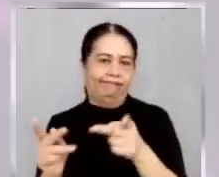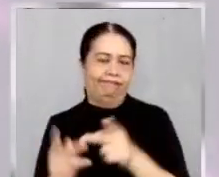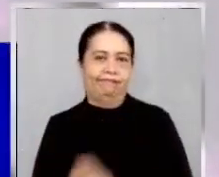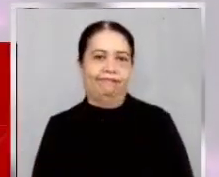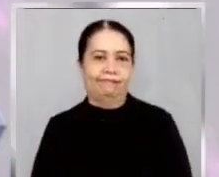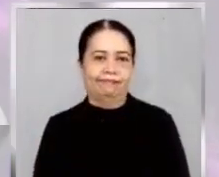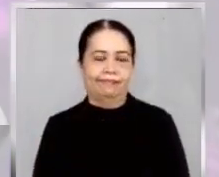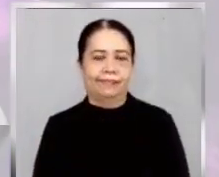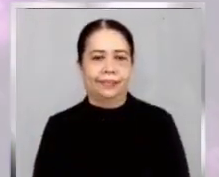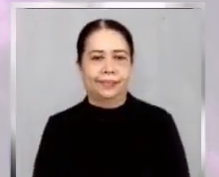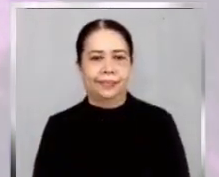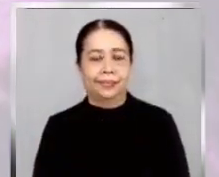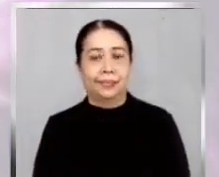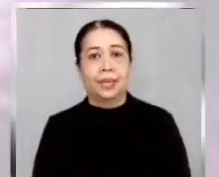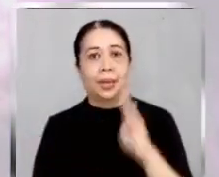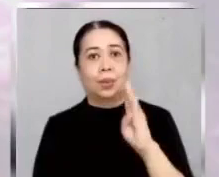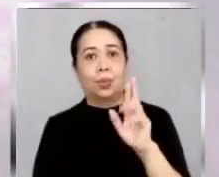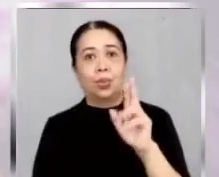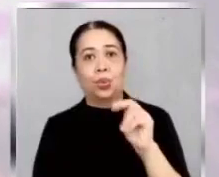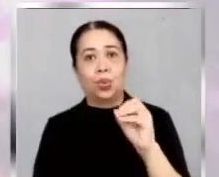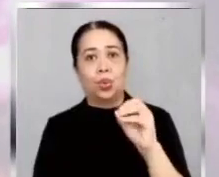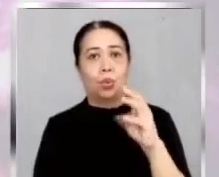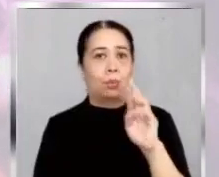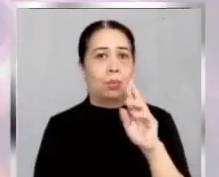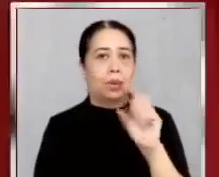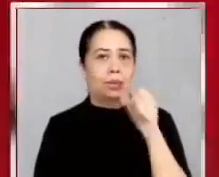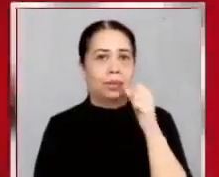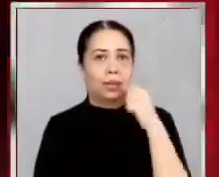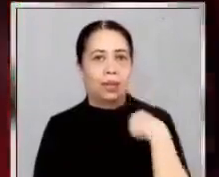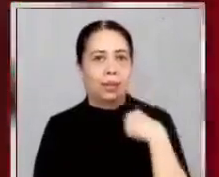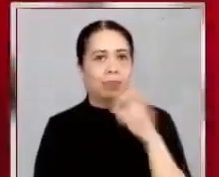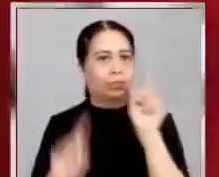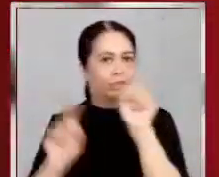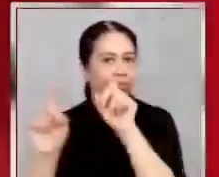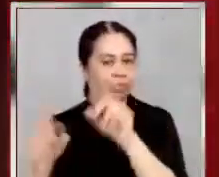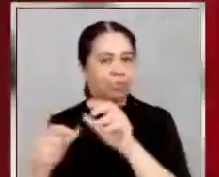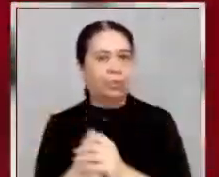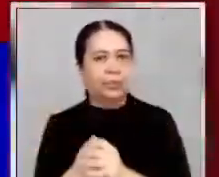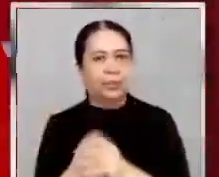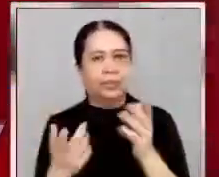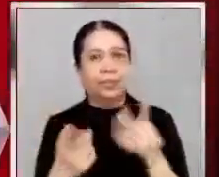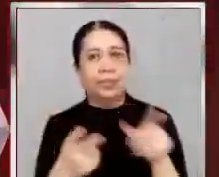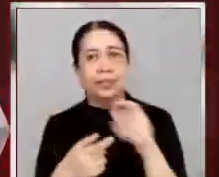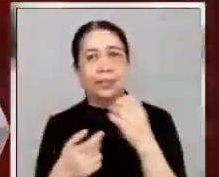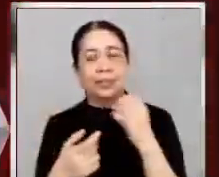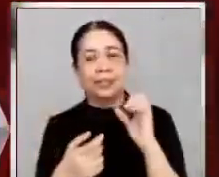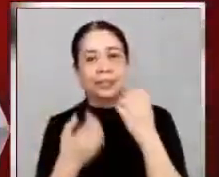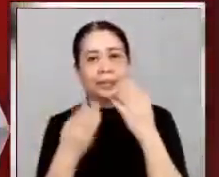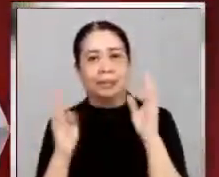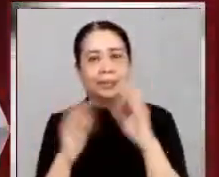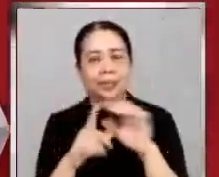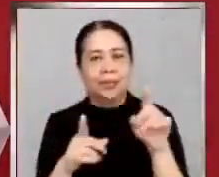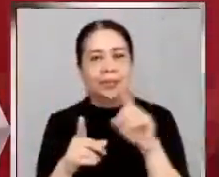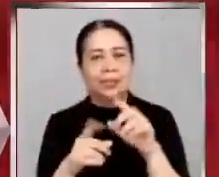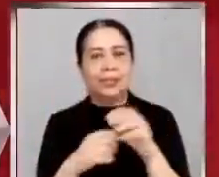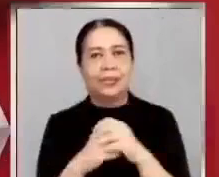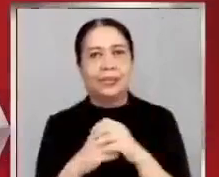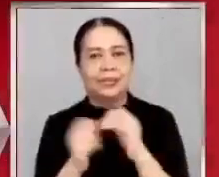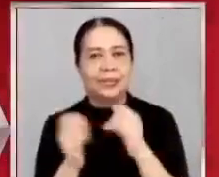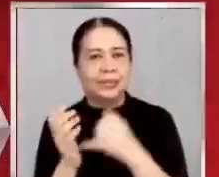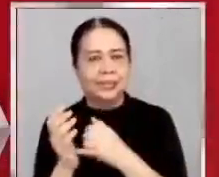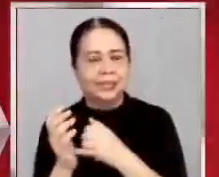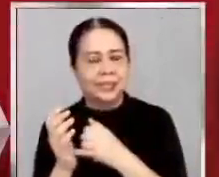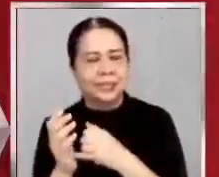Spotted sa Bruno Mars concert kagabi sa Bulacan ang ilang Kapuso stars. Ang it couple na sina Gabby Garcia at Khalil Ramos nakijamming kay